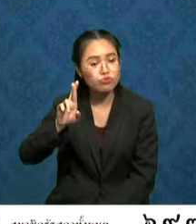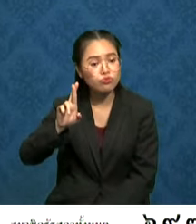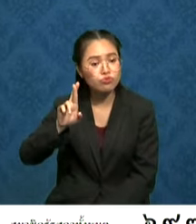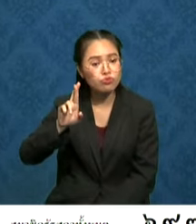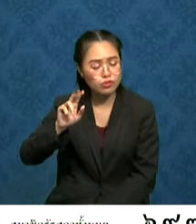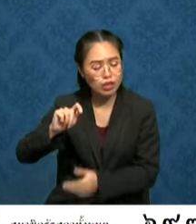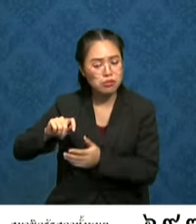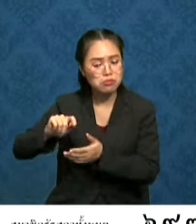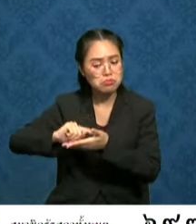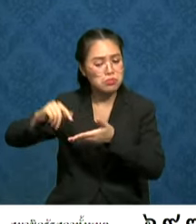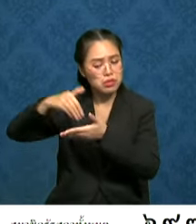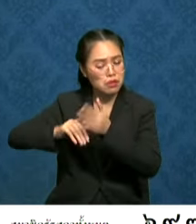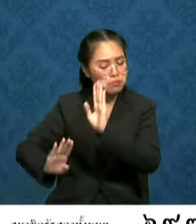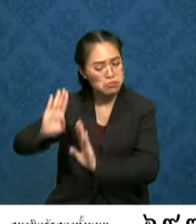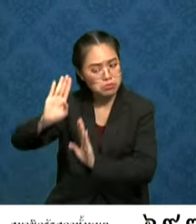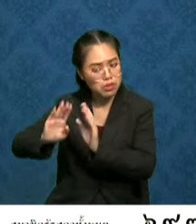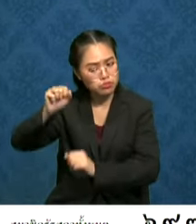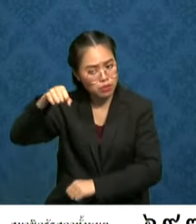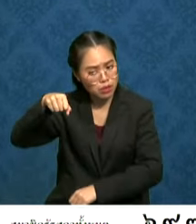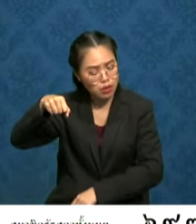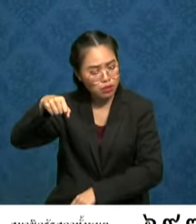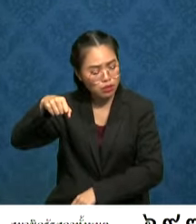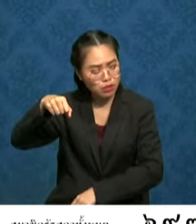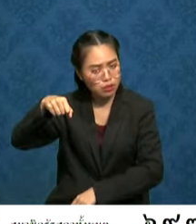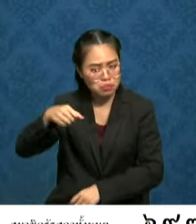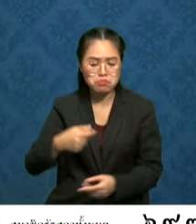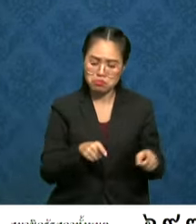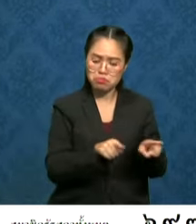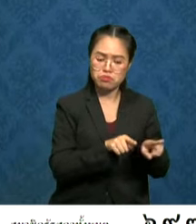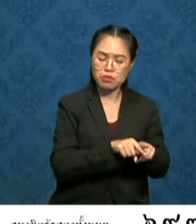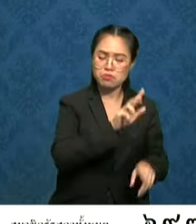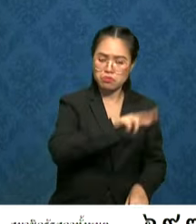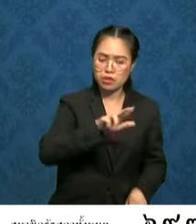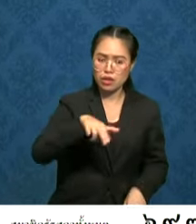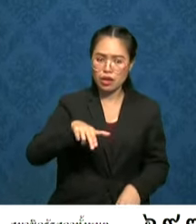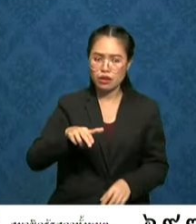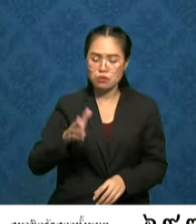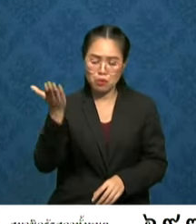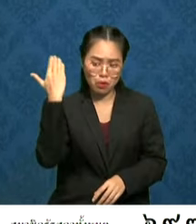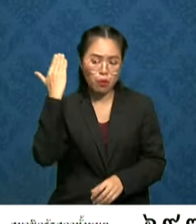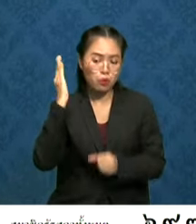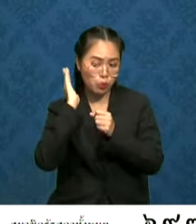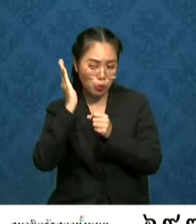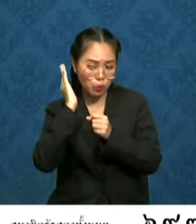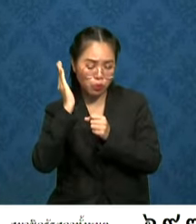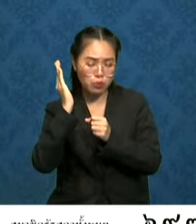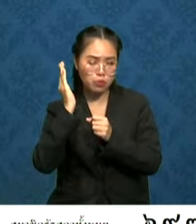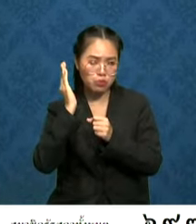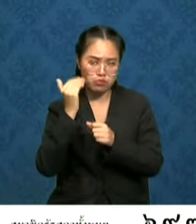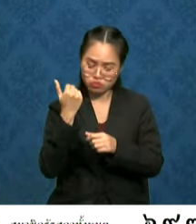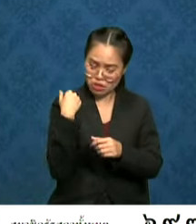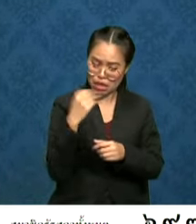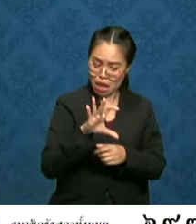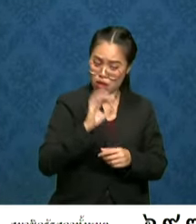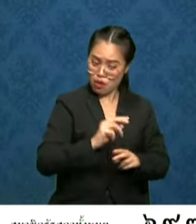เลือกตั้งของประชาชนอยู่หรือเปล่าเหมือนที่พรรคเพื่อไทยก็ได้เคยหาเสียงไว้นะคะจะมีการล็อกสเปคหรือเปล่